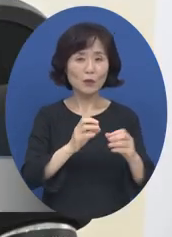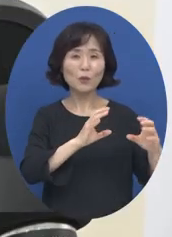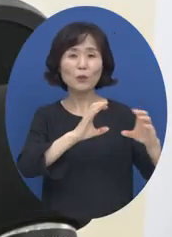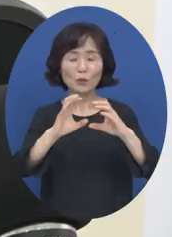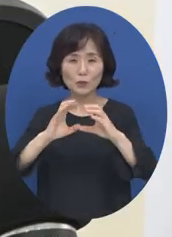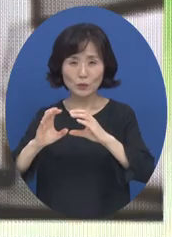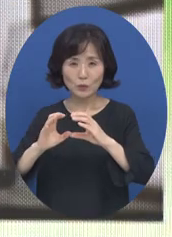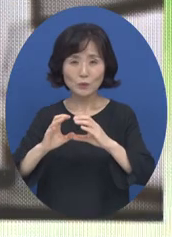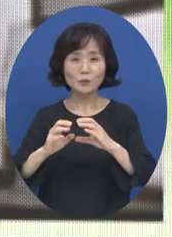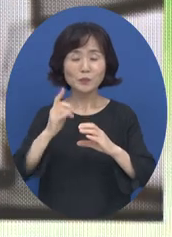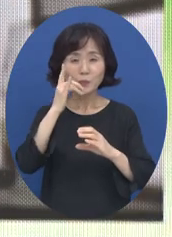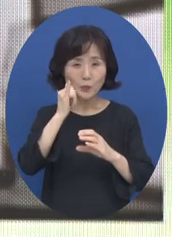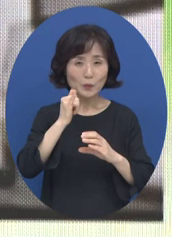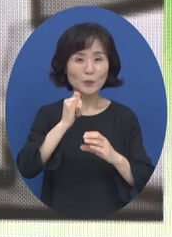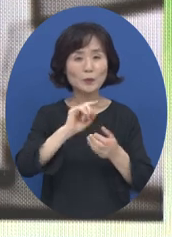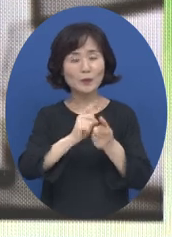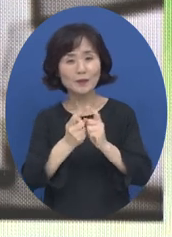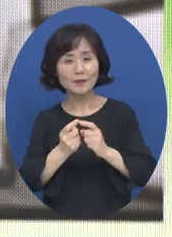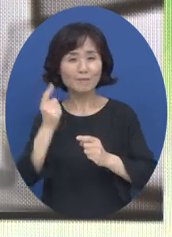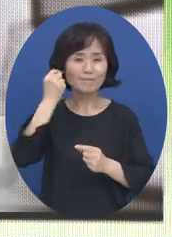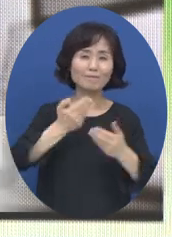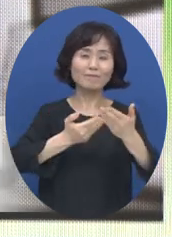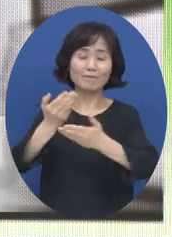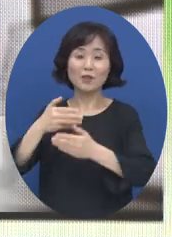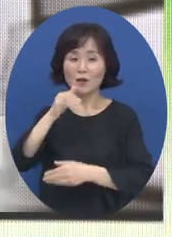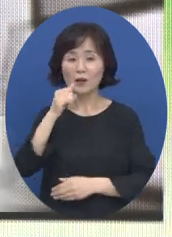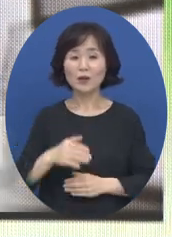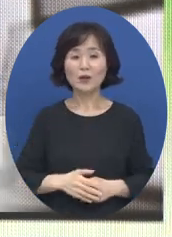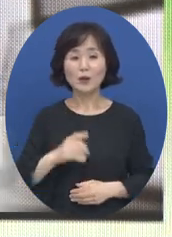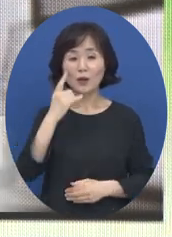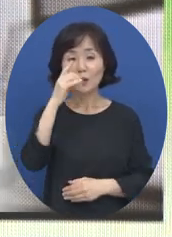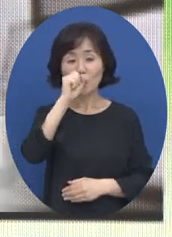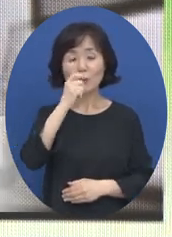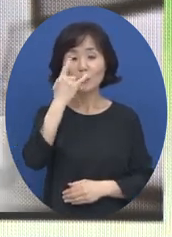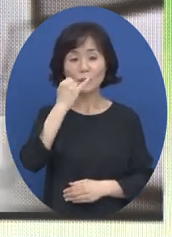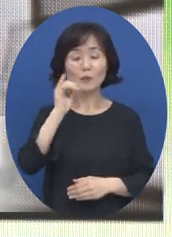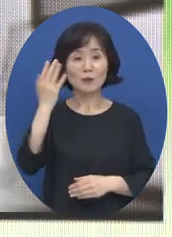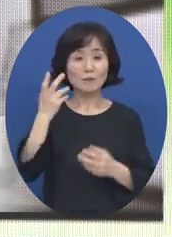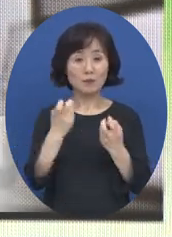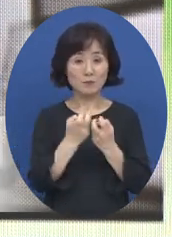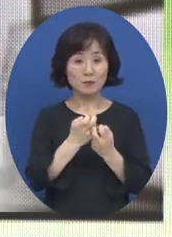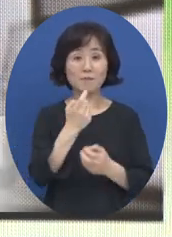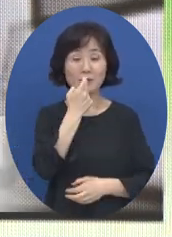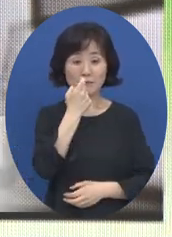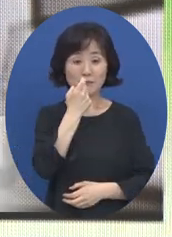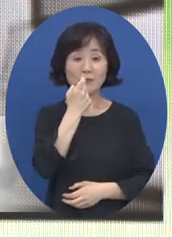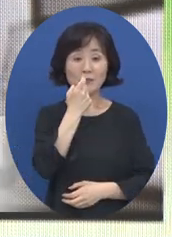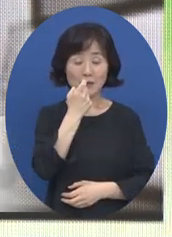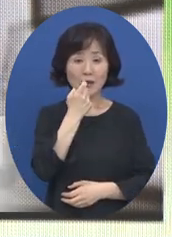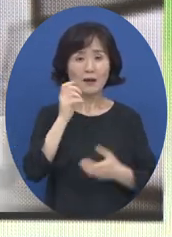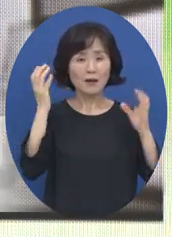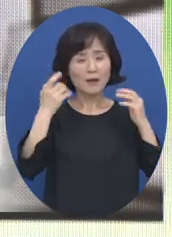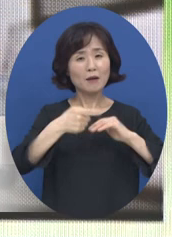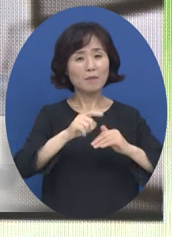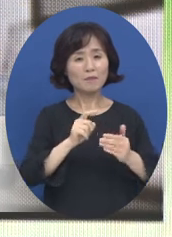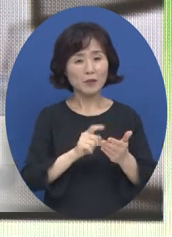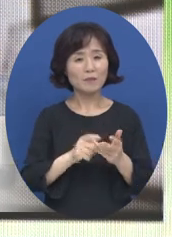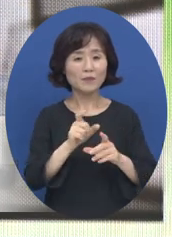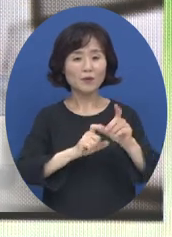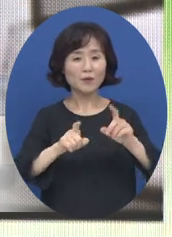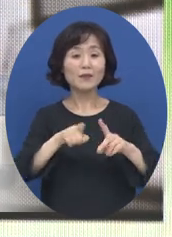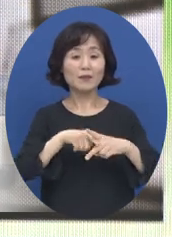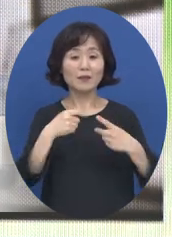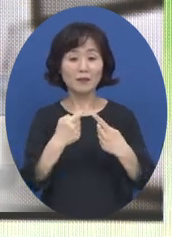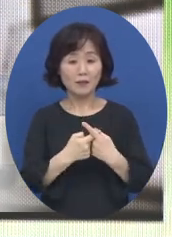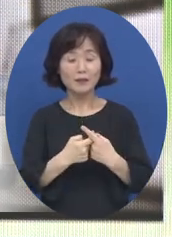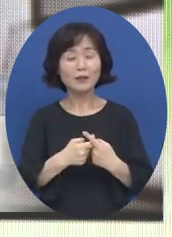수강하는 부모들과의 의견 교류도 이뤄집니다. 좋은 부모가 되는 방법을 배워서 아이의 마음을 더 이해하고 좋은